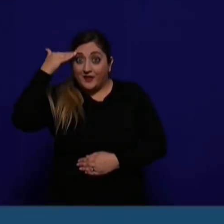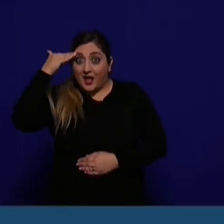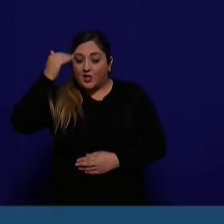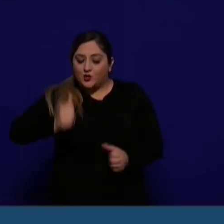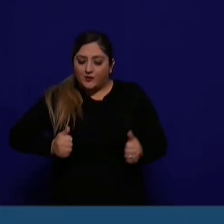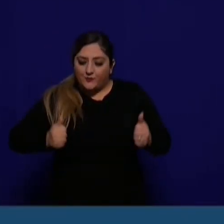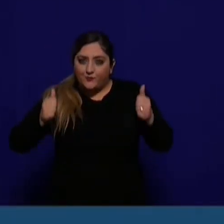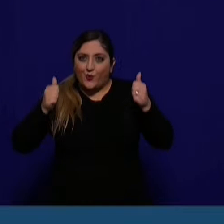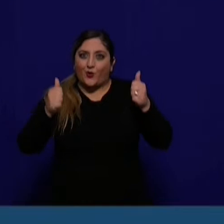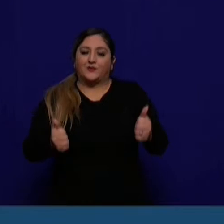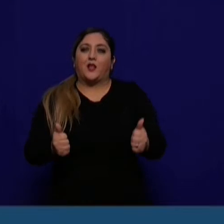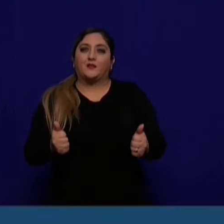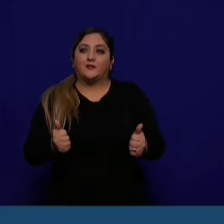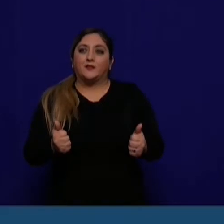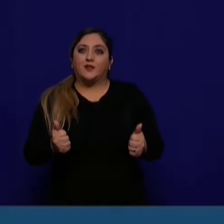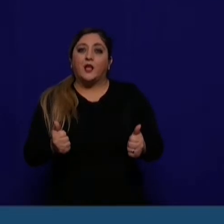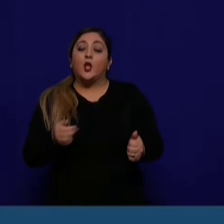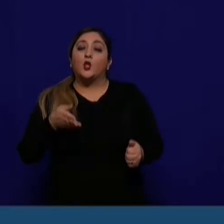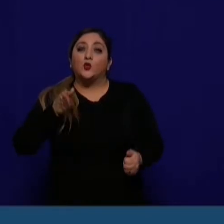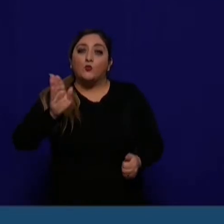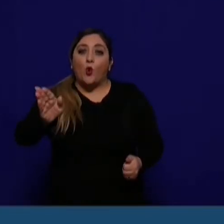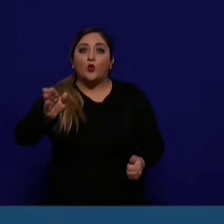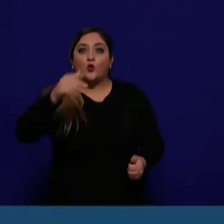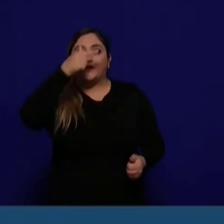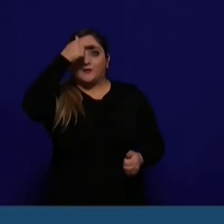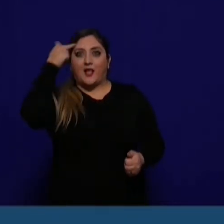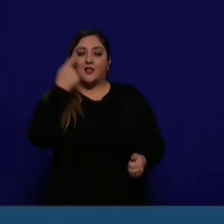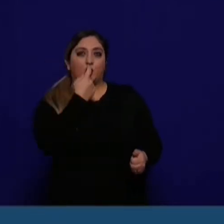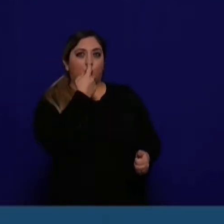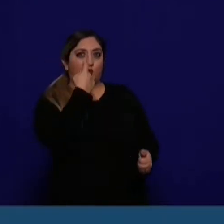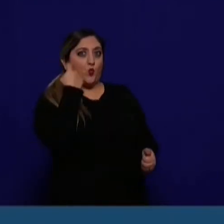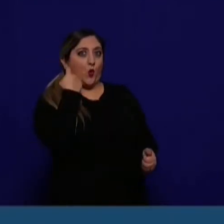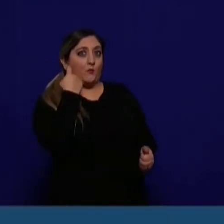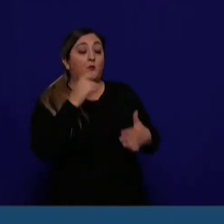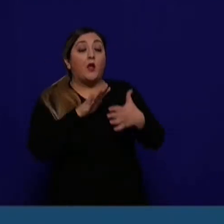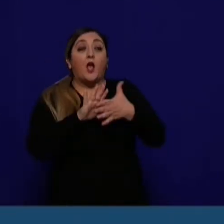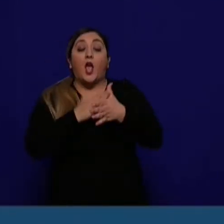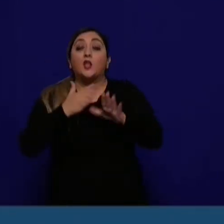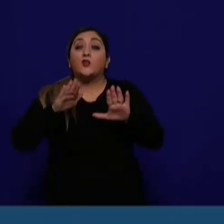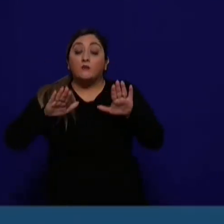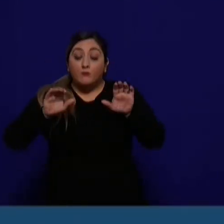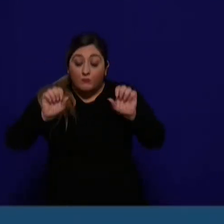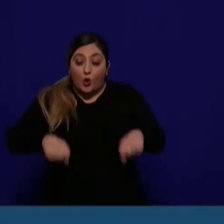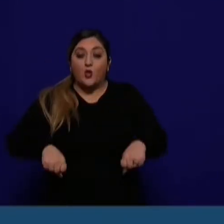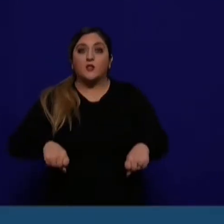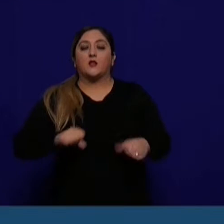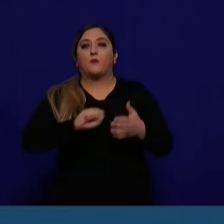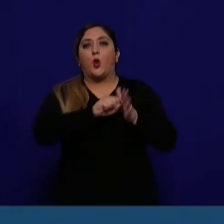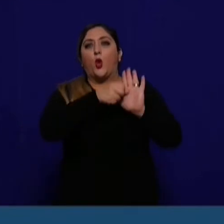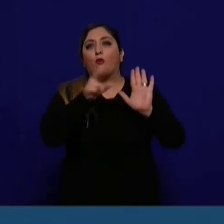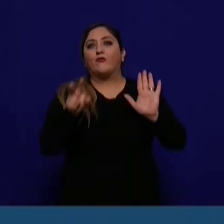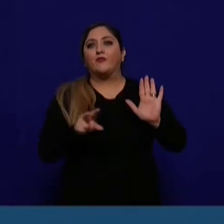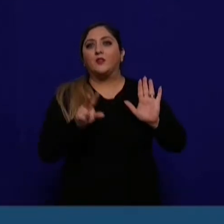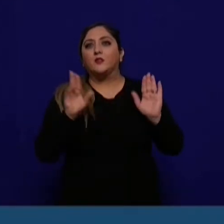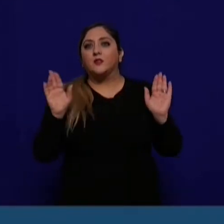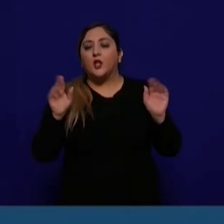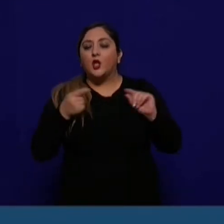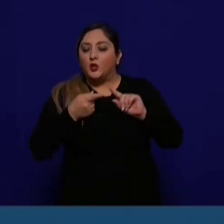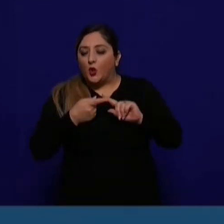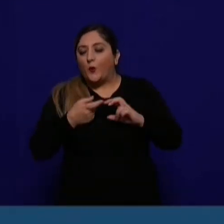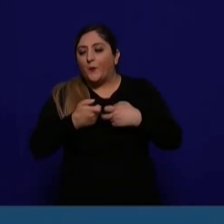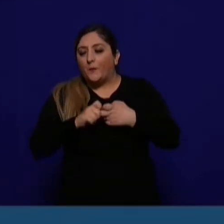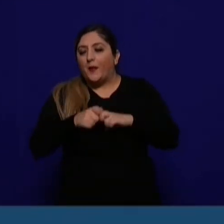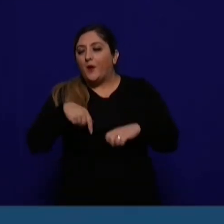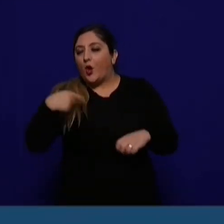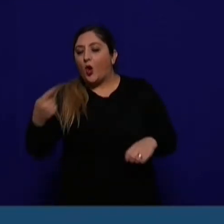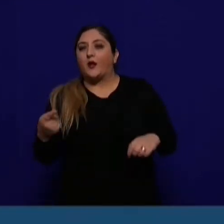tiġu biex tiġu it-testjati. Għaliex jista' jkun il-COVID, jista' jkunu mart ieħor, respiratorju, però